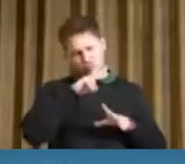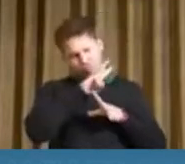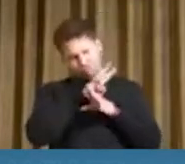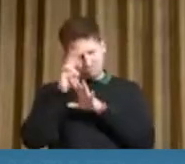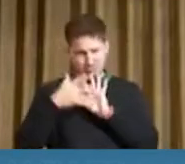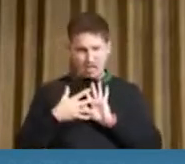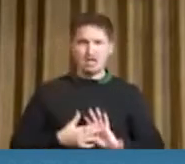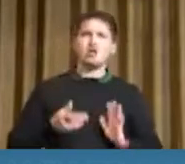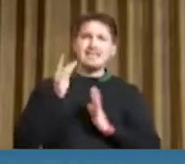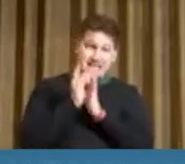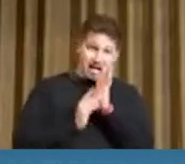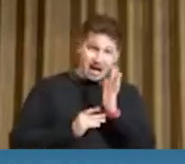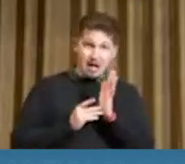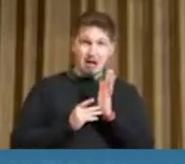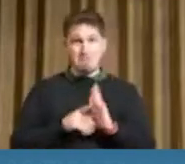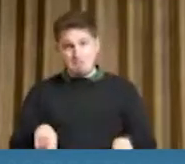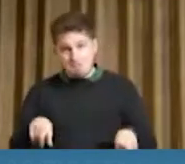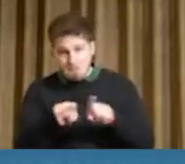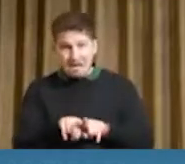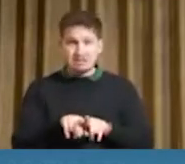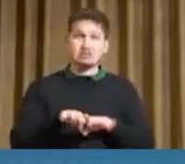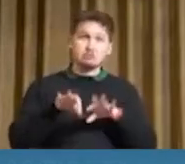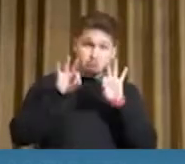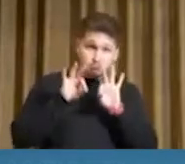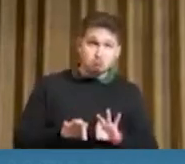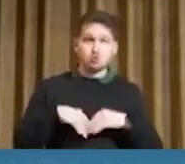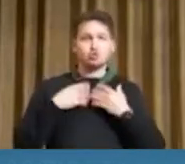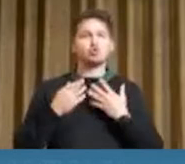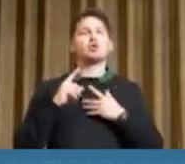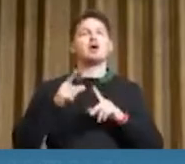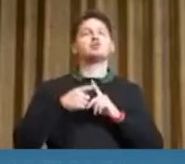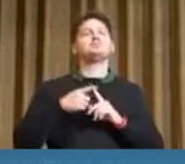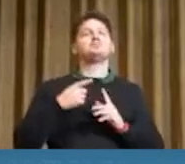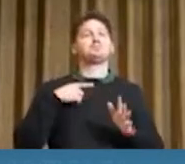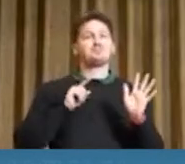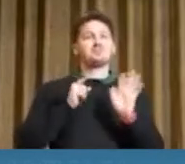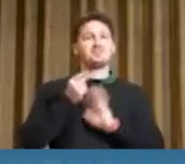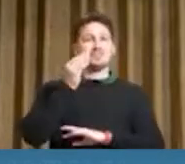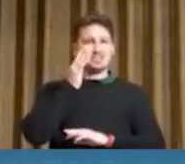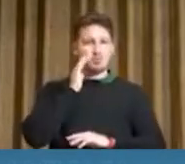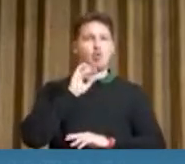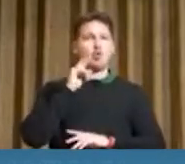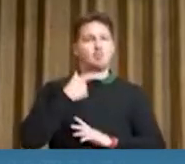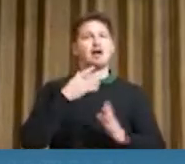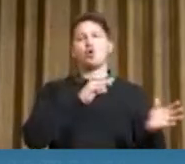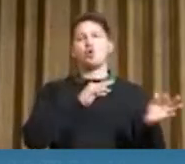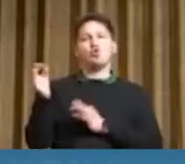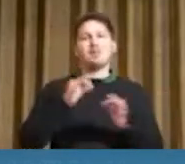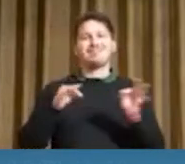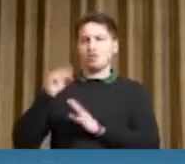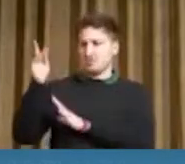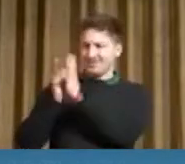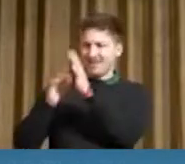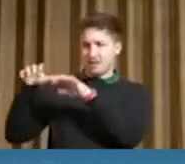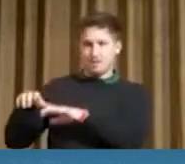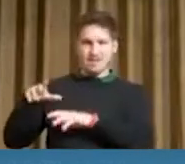die Datenplausibilität und prüft auch in Stichproben den Übertrag der Patientendaten dann in unsere Datenbank.